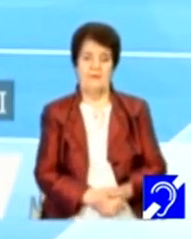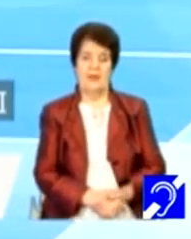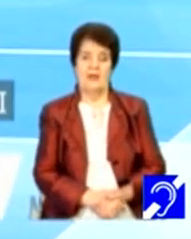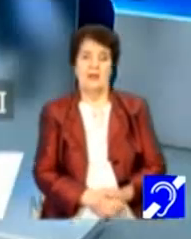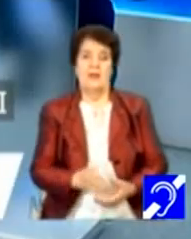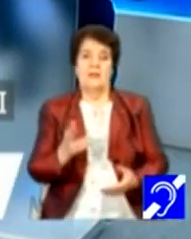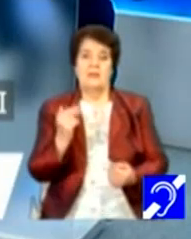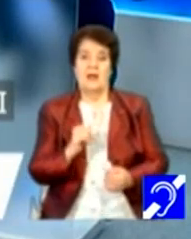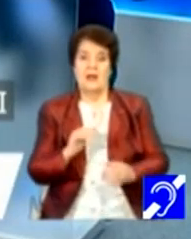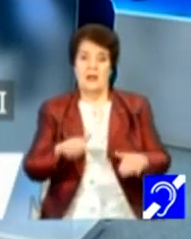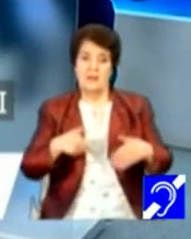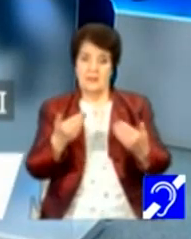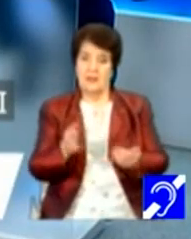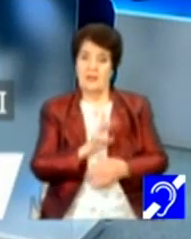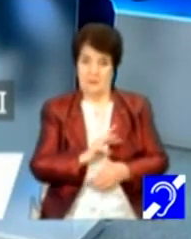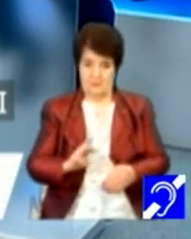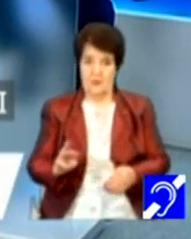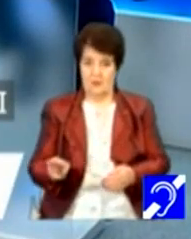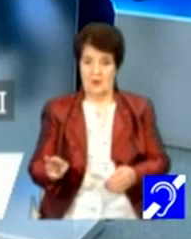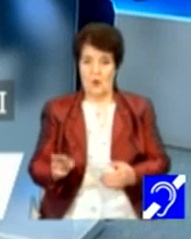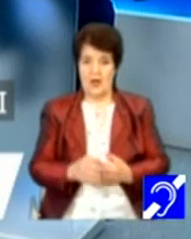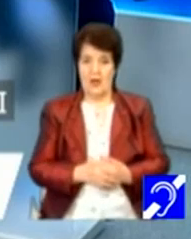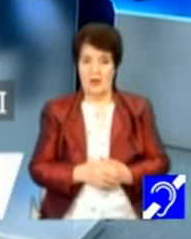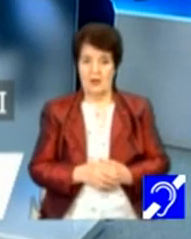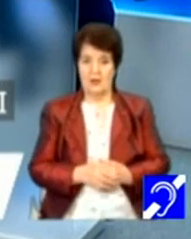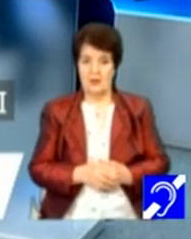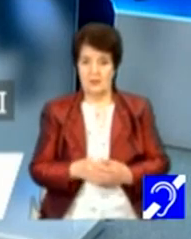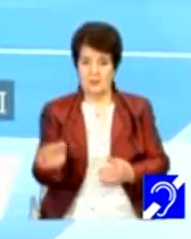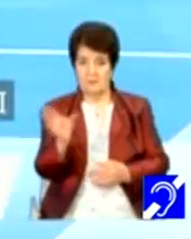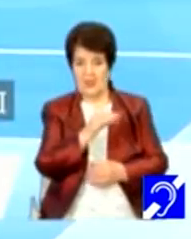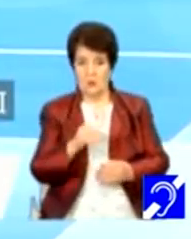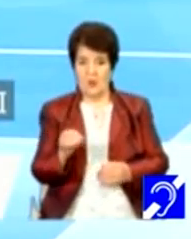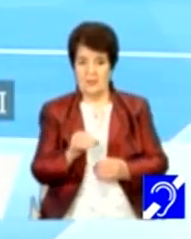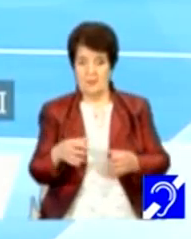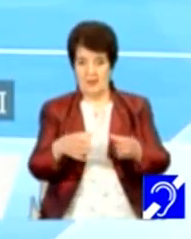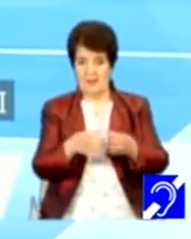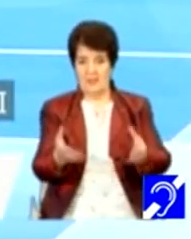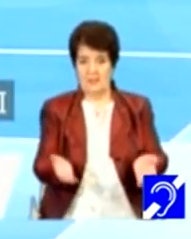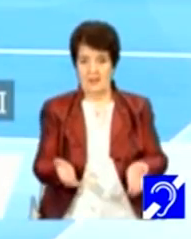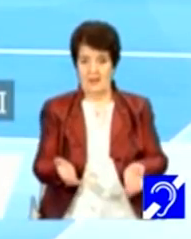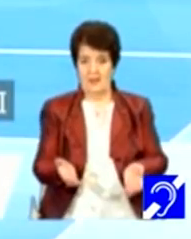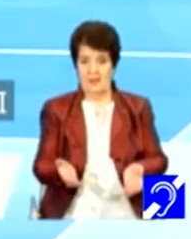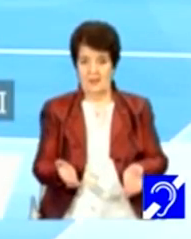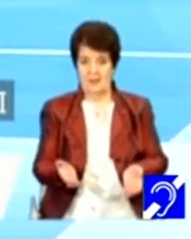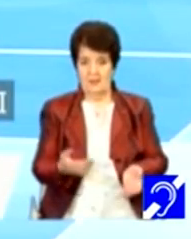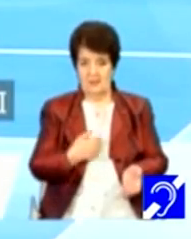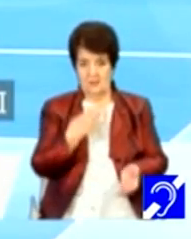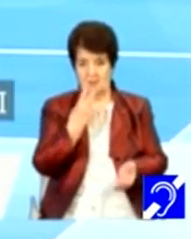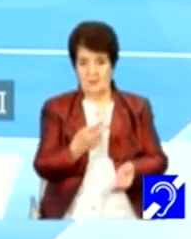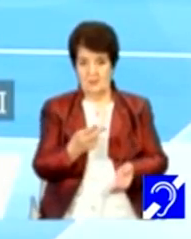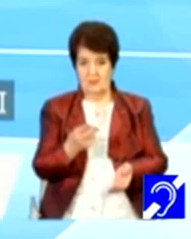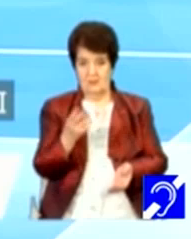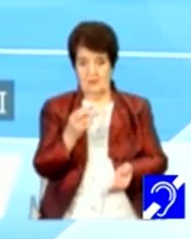Da, candidații milionari în lei, mai toate partidele, chiar și în euro am văzut